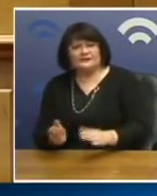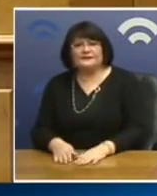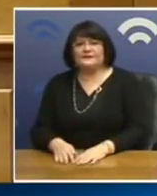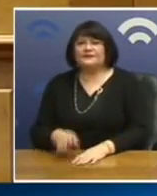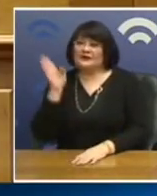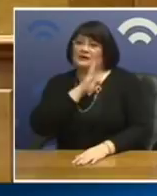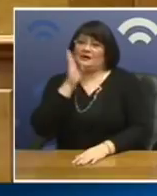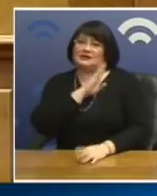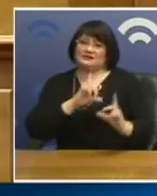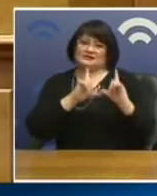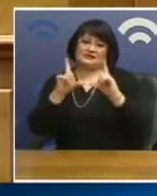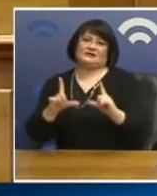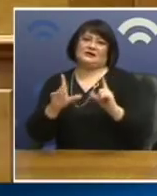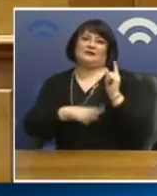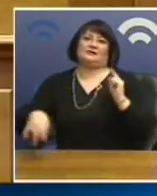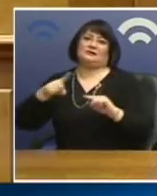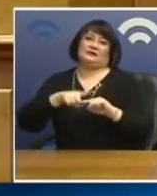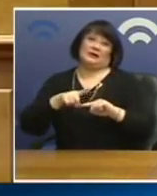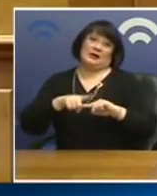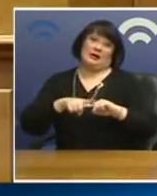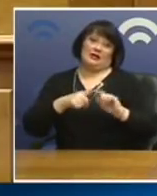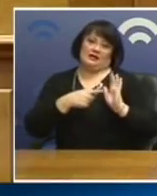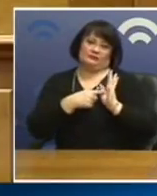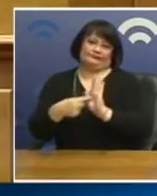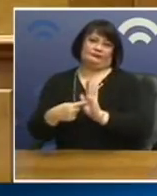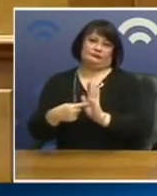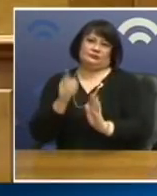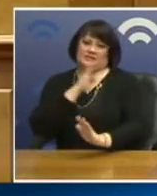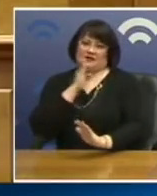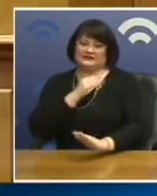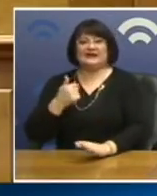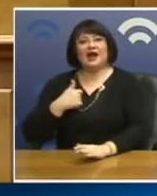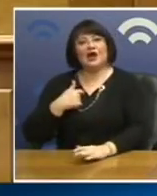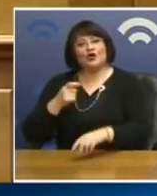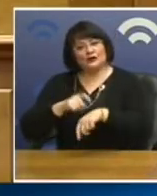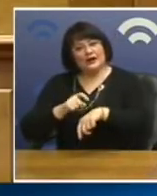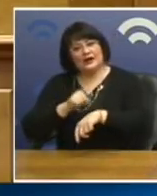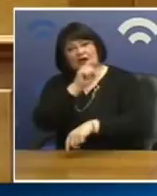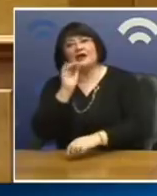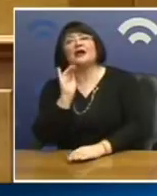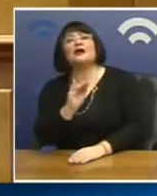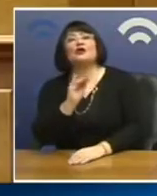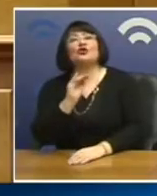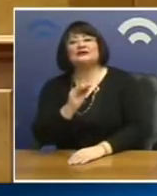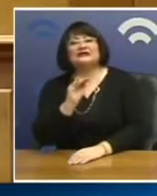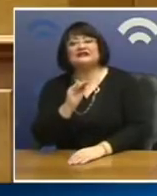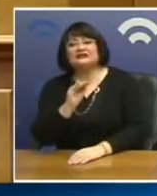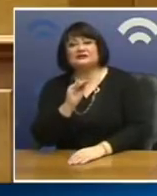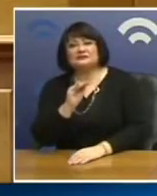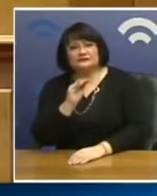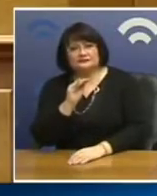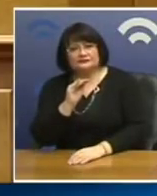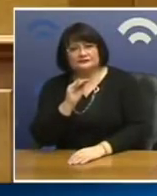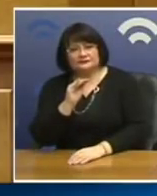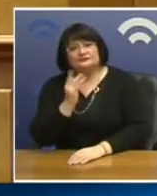μας διεθνώς. Σας υπέβαλα την επίκαιρη ερώτηση για νομοθετική